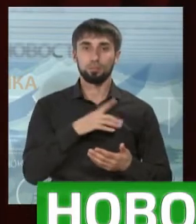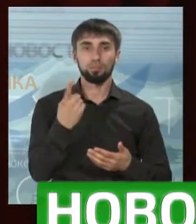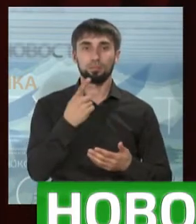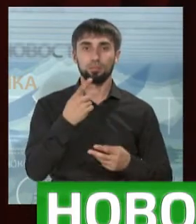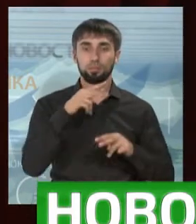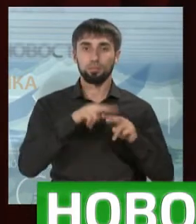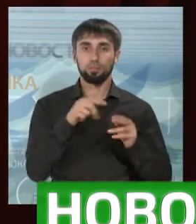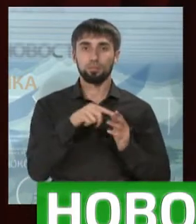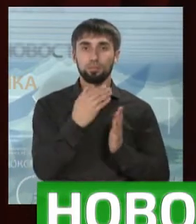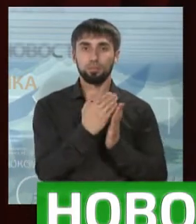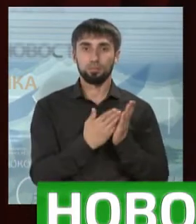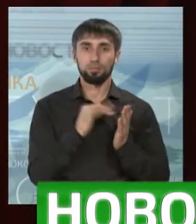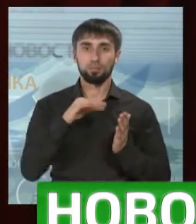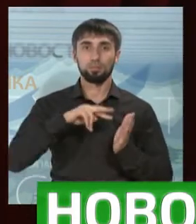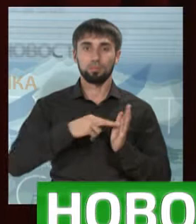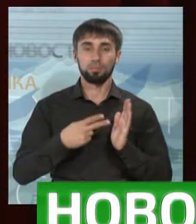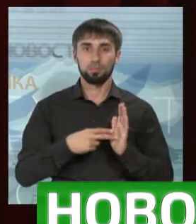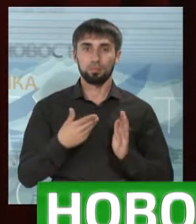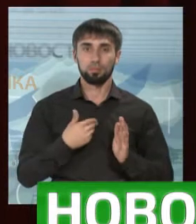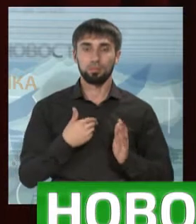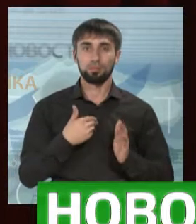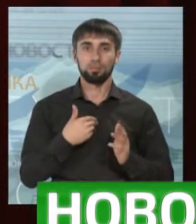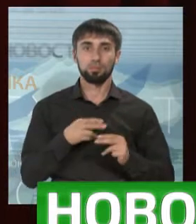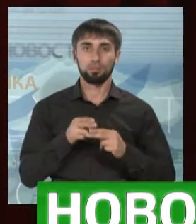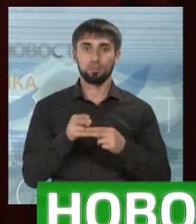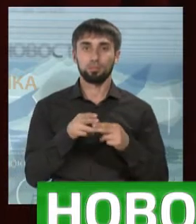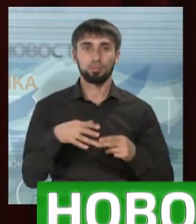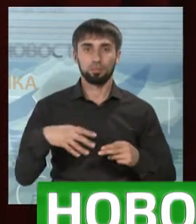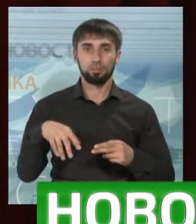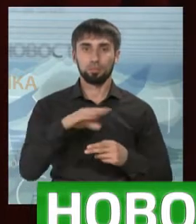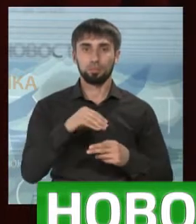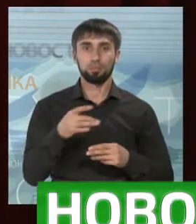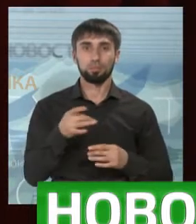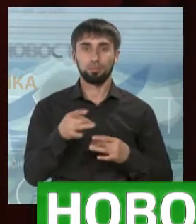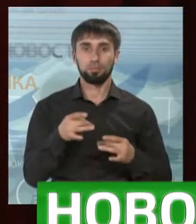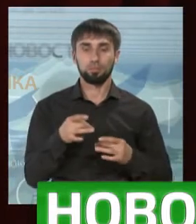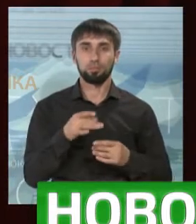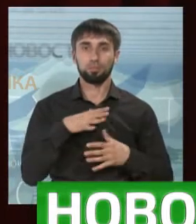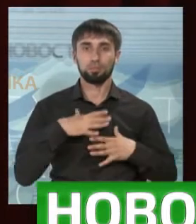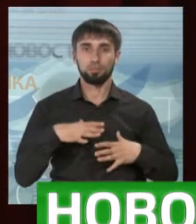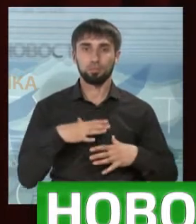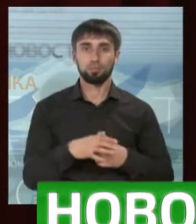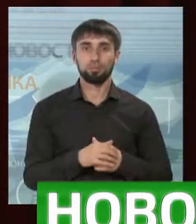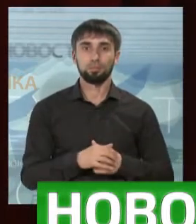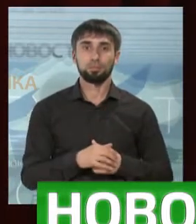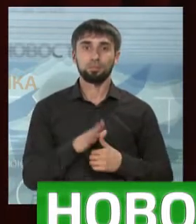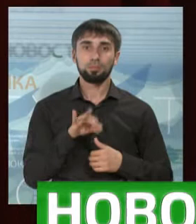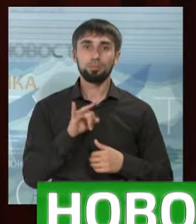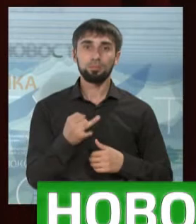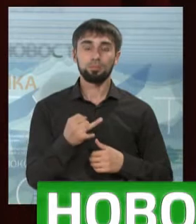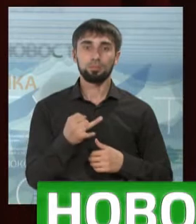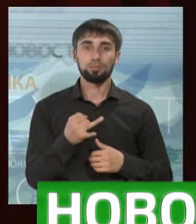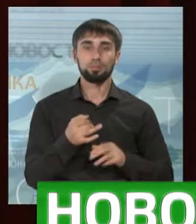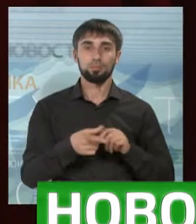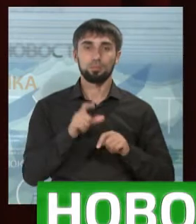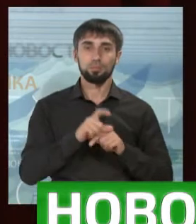списке. Вот. В планах мы объездить все регионы Кавказа. Вот. И очень